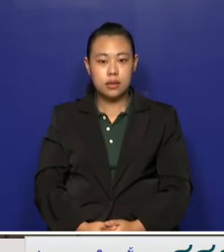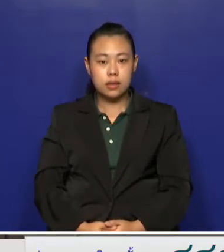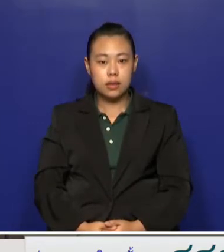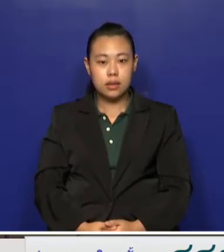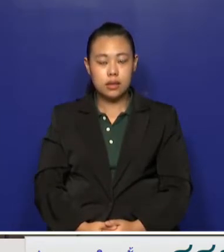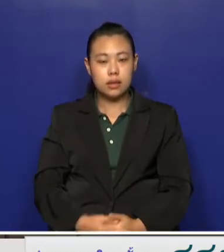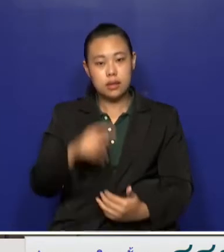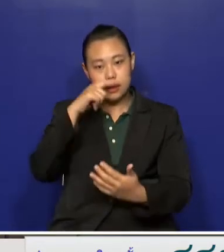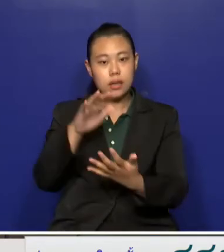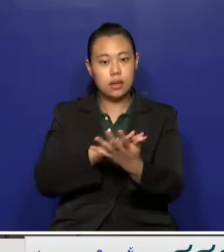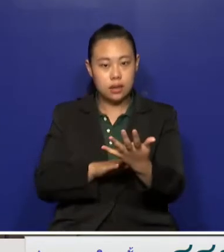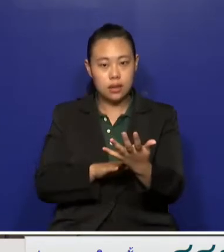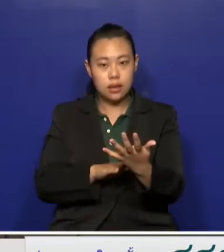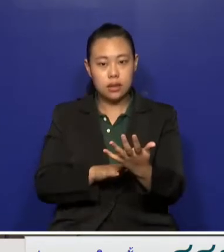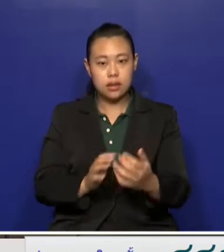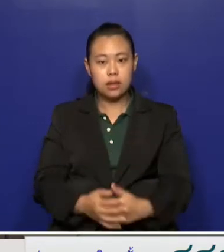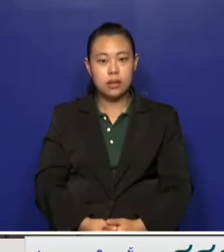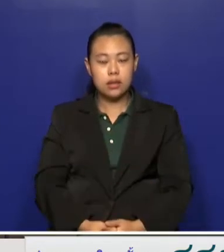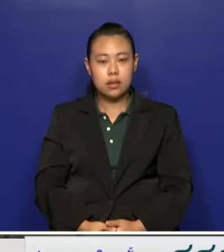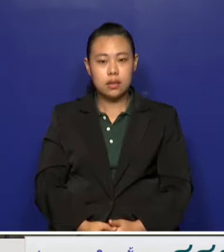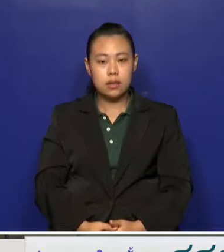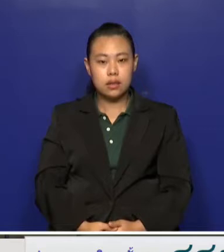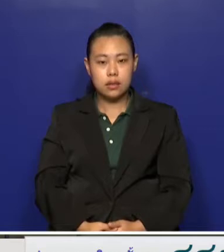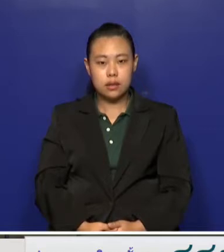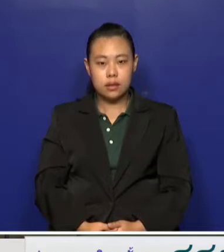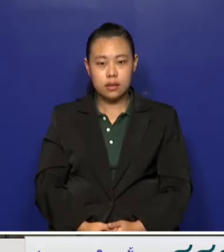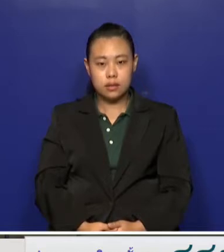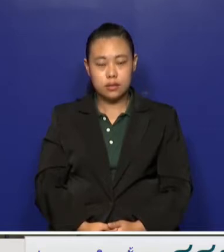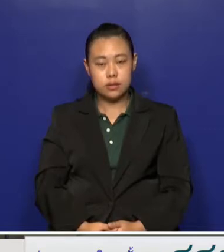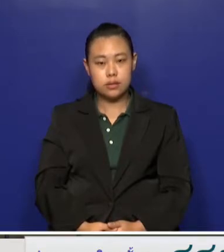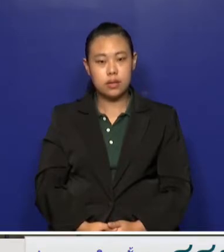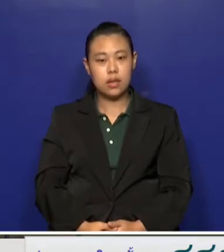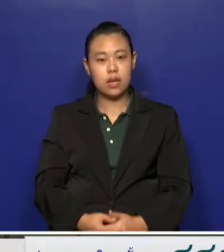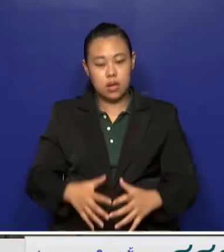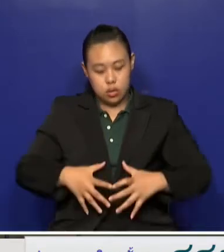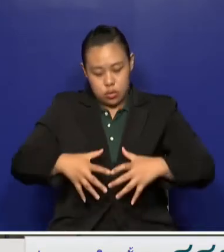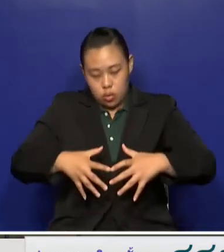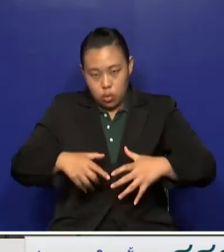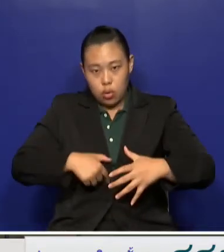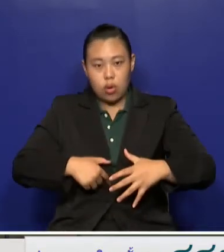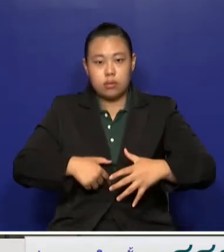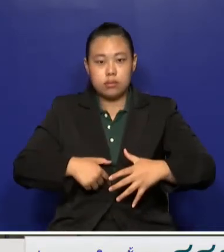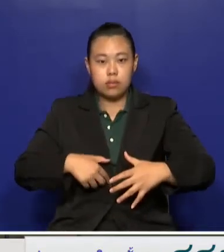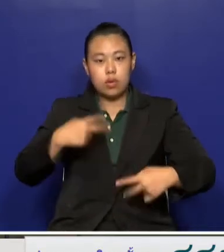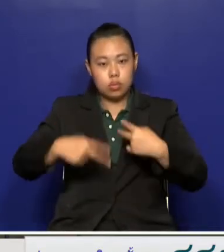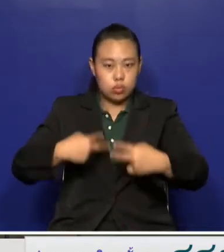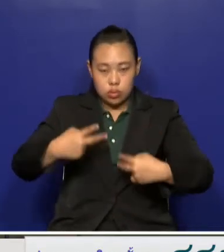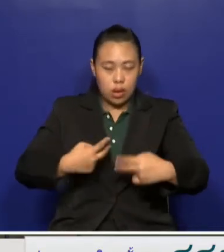แล้วเนี่ยโดยเฉพาะประเทศญี่ปุ่นเขาดูแลตั้งแต่อยู่ในครรภ์นะครับแล้วจะมาดูแลตั้งแต่แรกเกิดด้